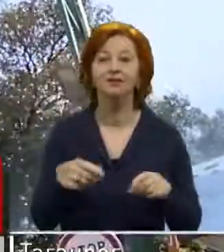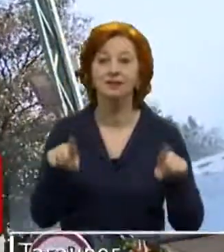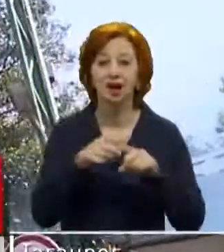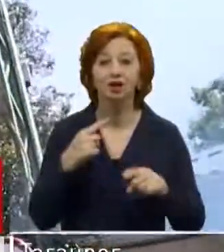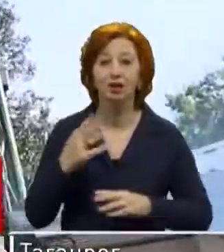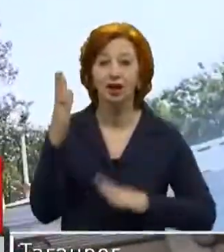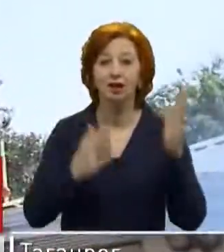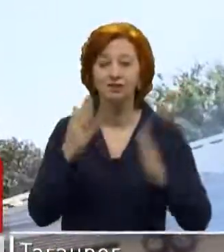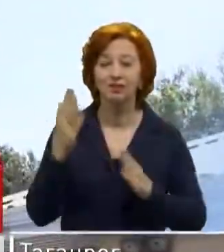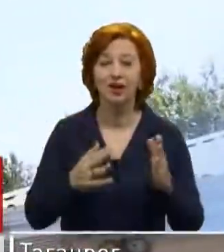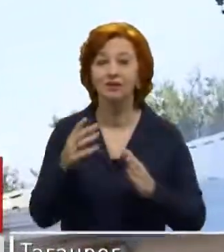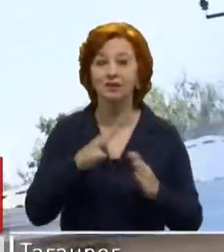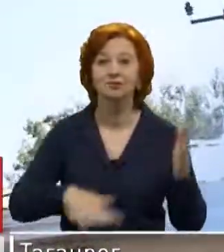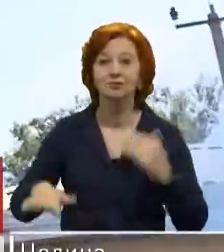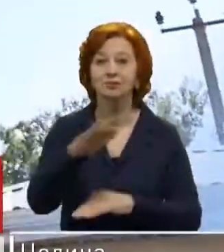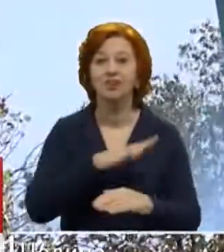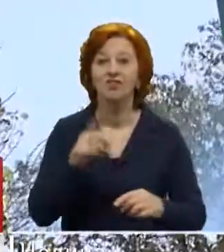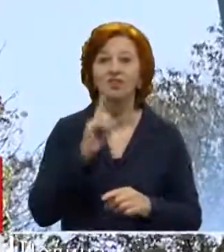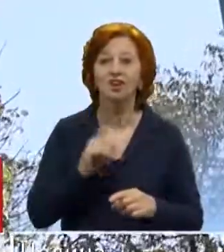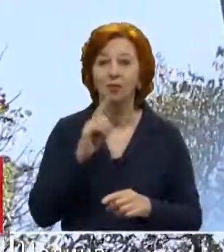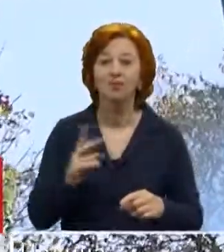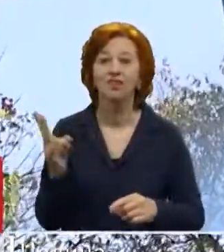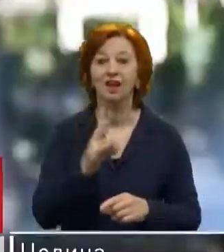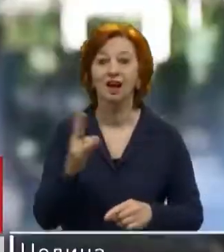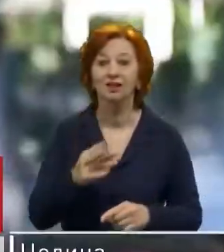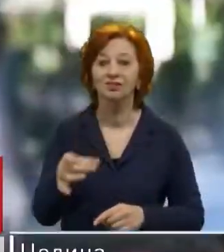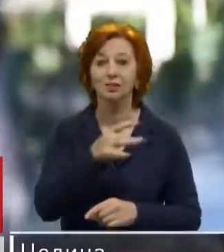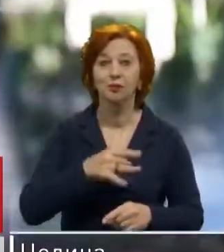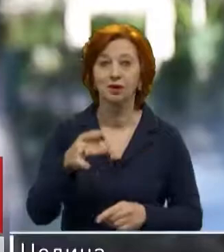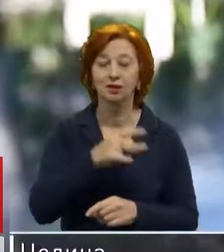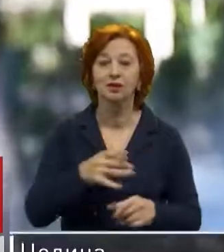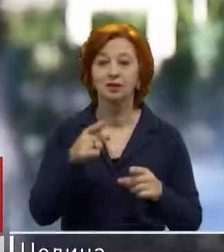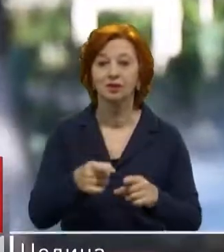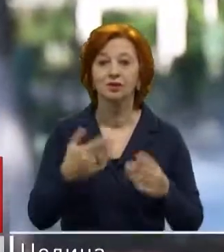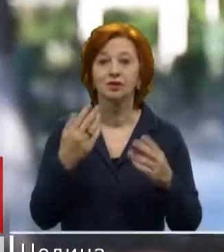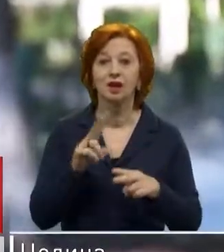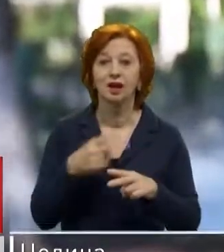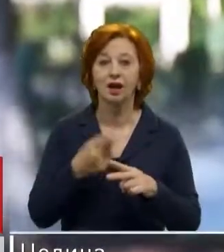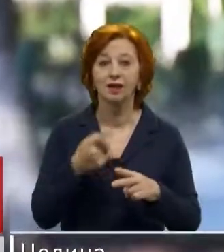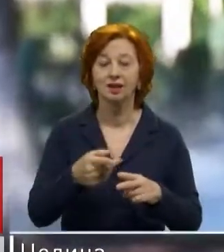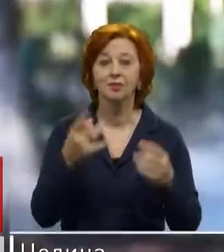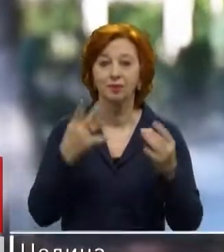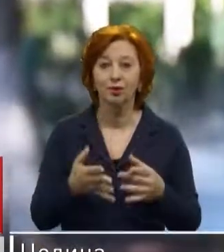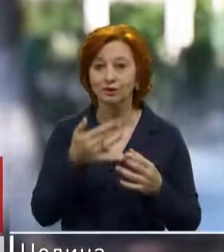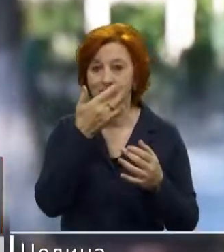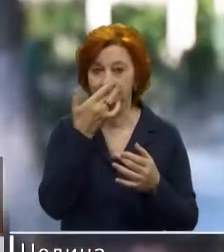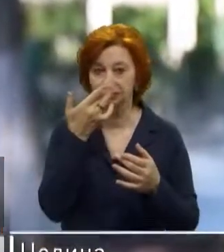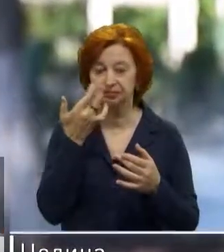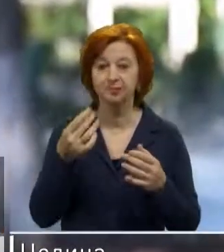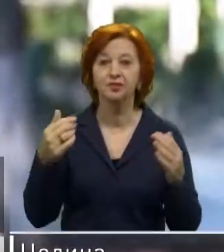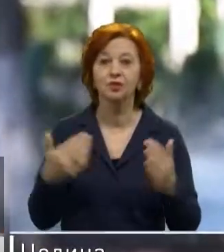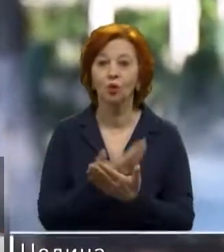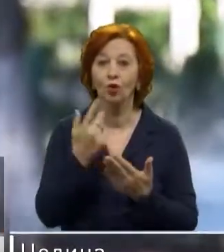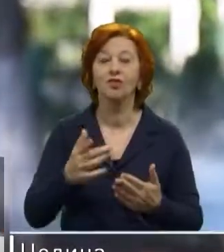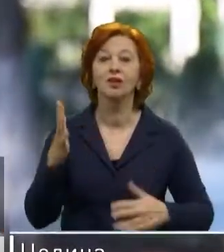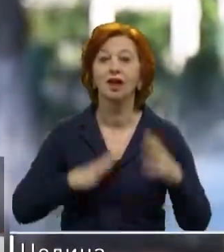голосование прошло в пункте временного размещения в Неклиновском районе. Мы за это боролись, мы через многое прошли, многое